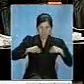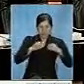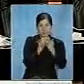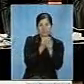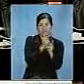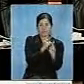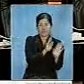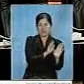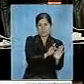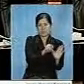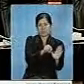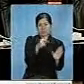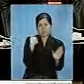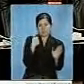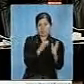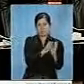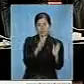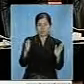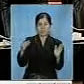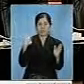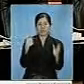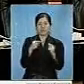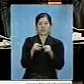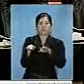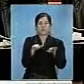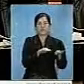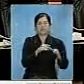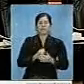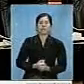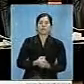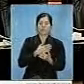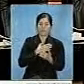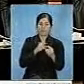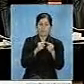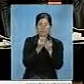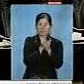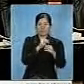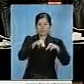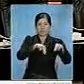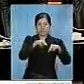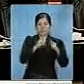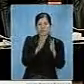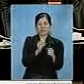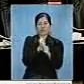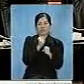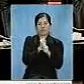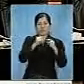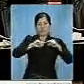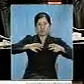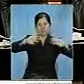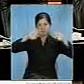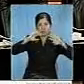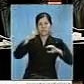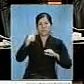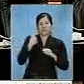ะเป็นการเตรียมการสำหรับอนาคตเราจะเกิดความแน่ใจว่าเราสามารถดูแลข้าราชการที่จะเกษียณอายุแล้วจะเป็นผู้รับบำนาญในอ